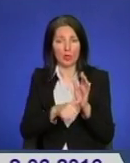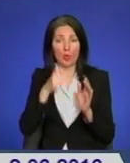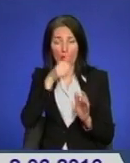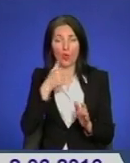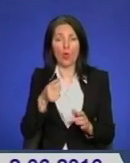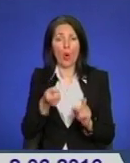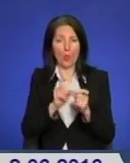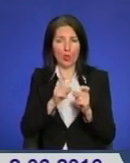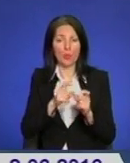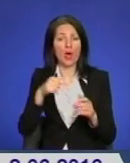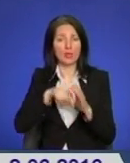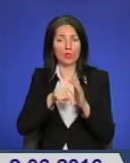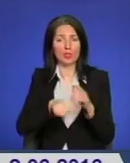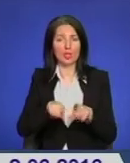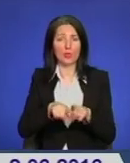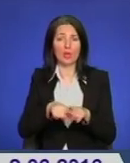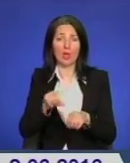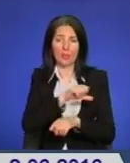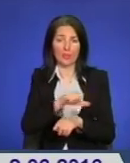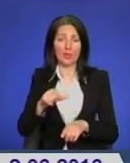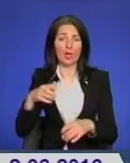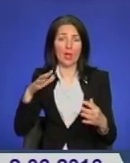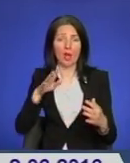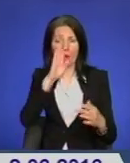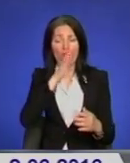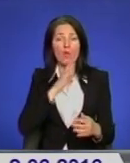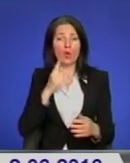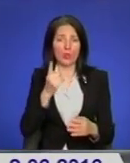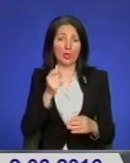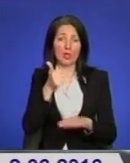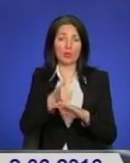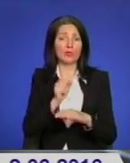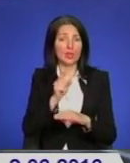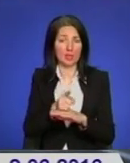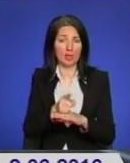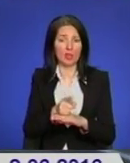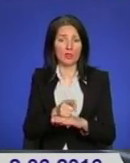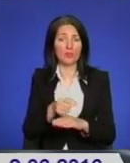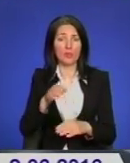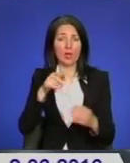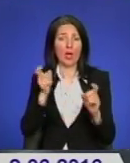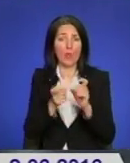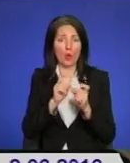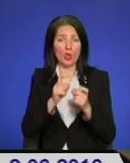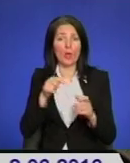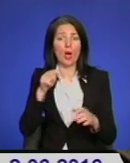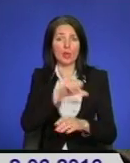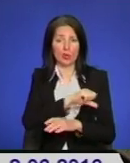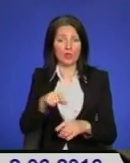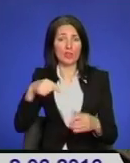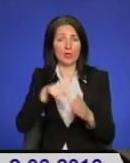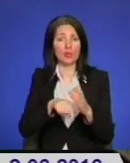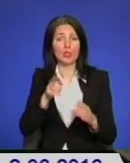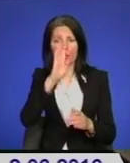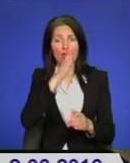основних завдань бійців Національної гвардії України. Більше у сюжеті. Боротьба із зовнішнім та внутрішнім ворогом – одне з основних